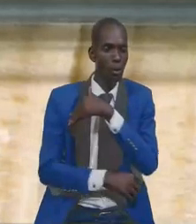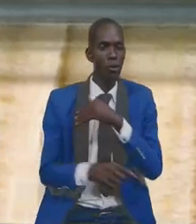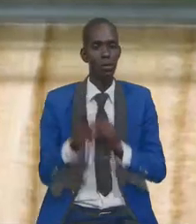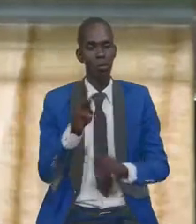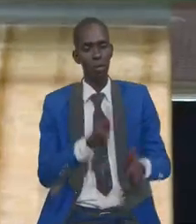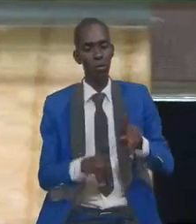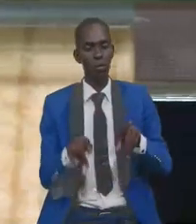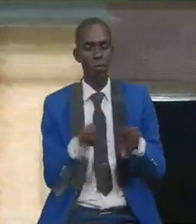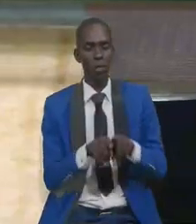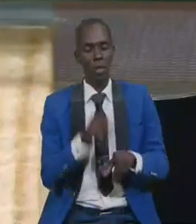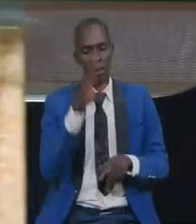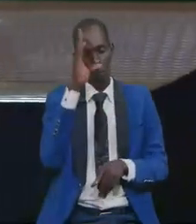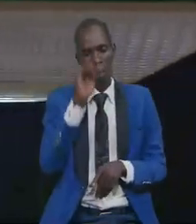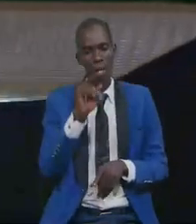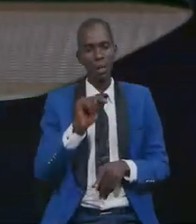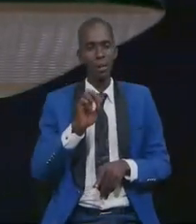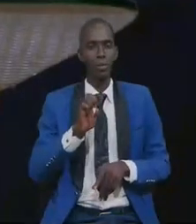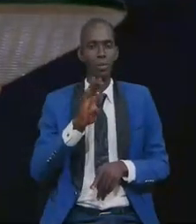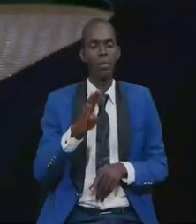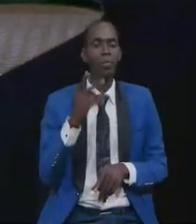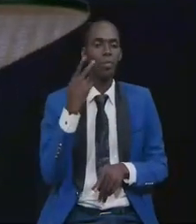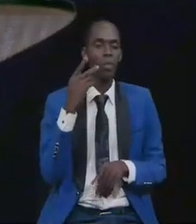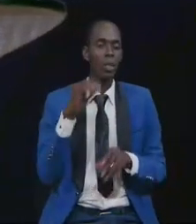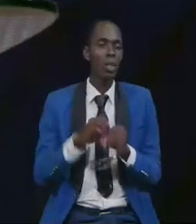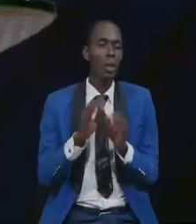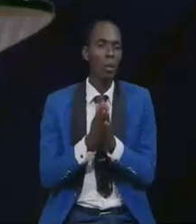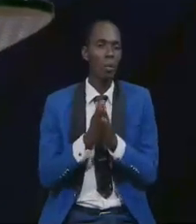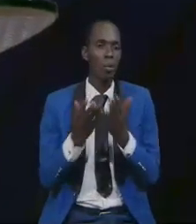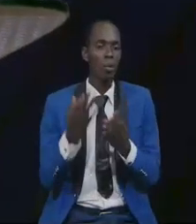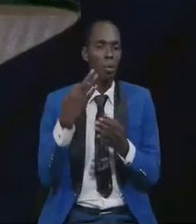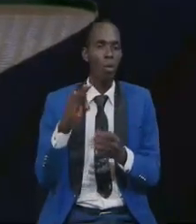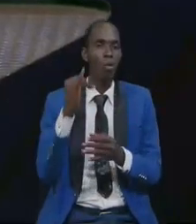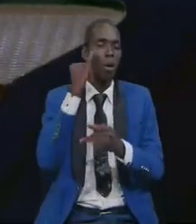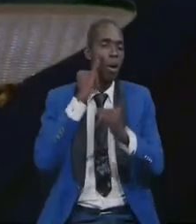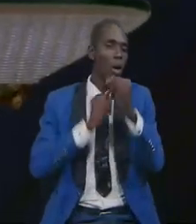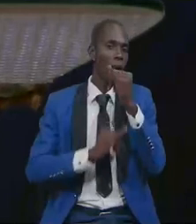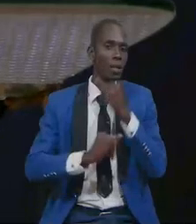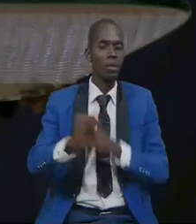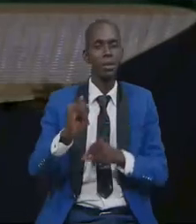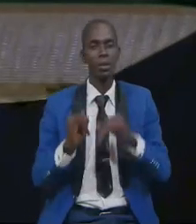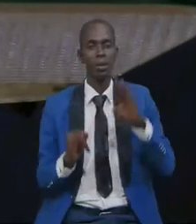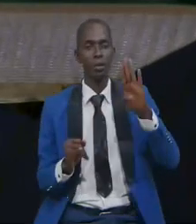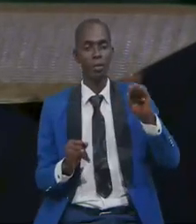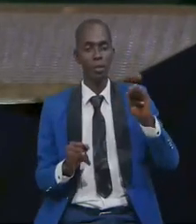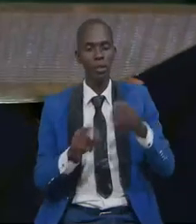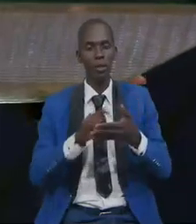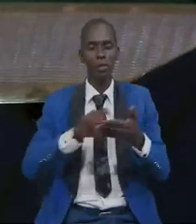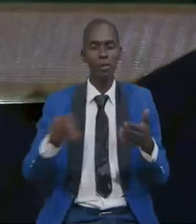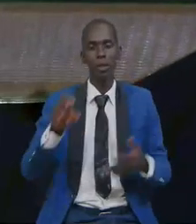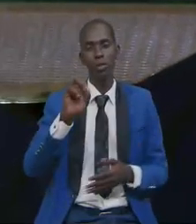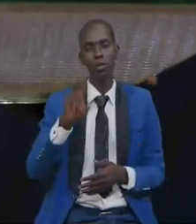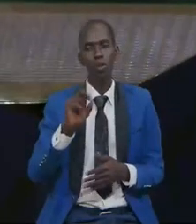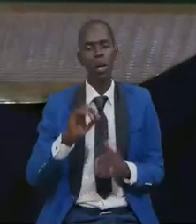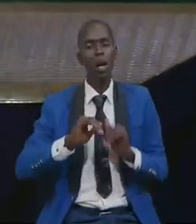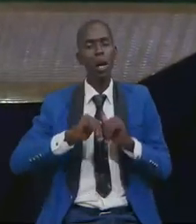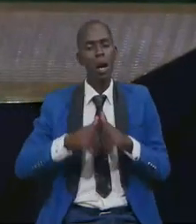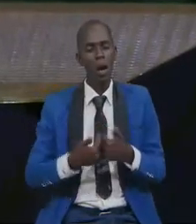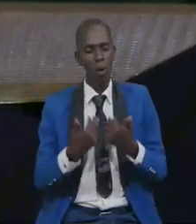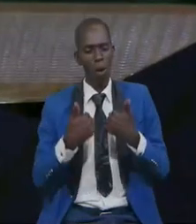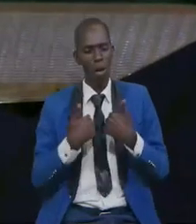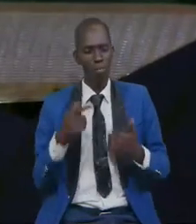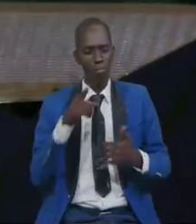Regardez Ésaïe 14, verset 12. Ésaïe 14, verset 12. Ésaïe 14, verset 12. Il dit,